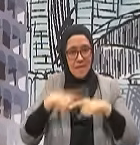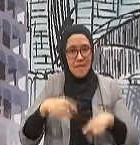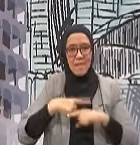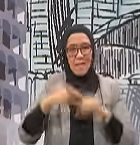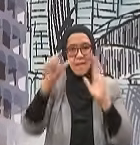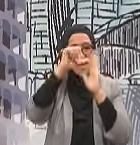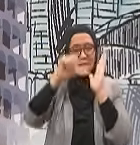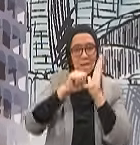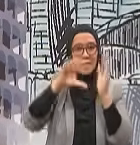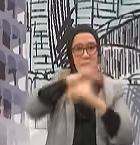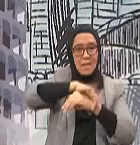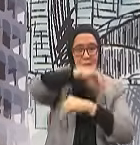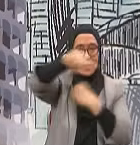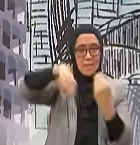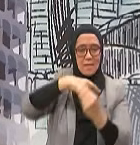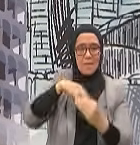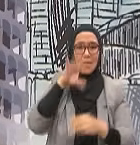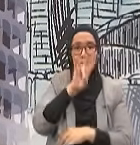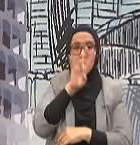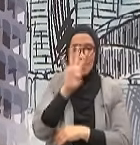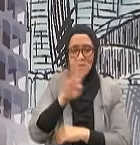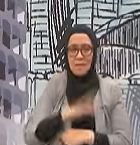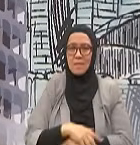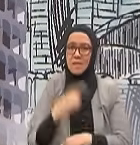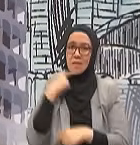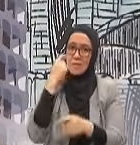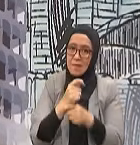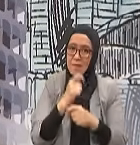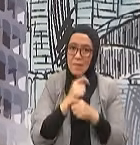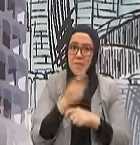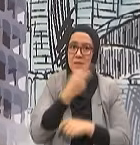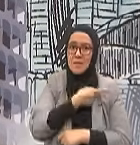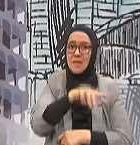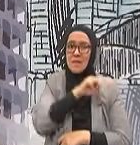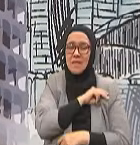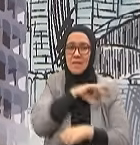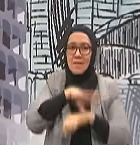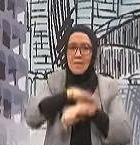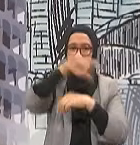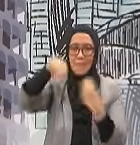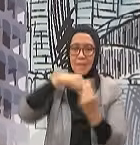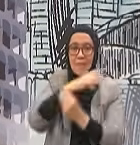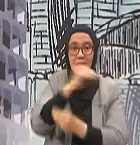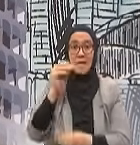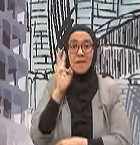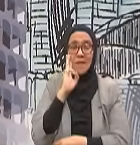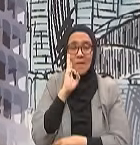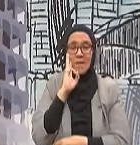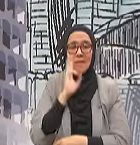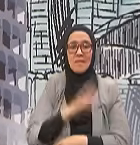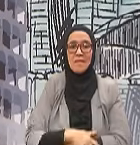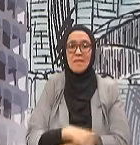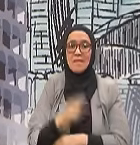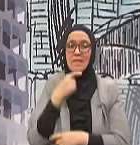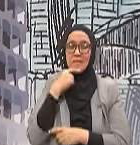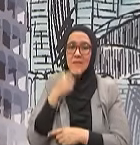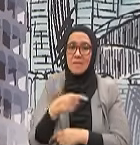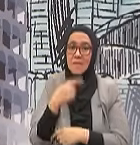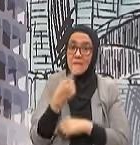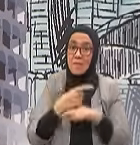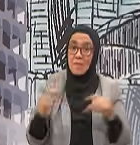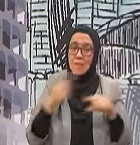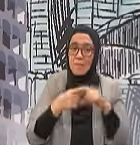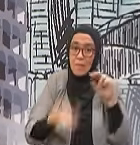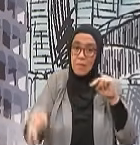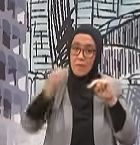sekitar akta alam sekitar 1974 yang ditetapkan oleh Kementerian alam sekitar dan air ataupun Casa yaitu meningkatkan